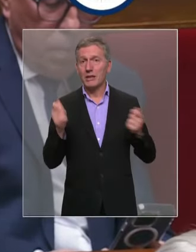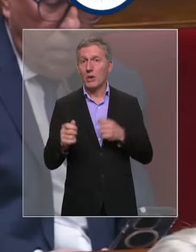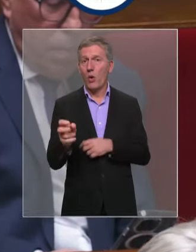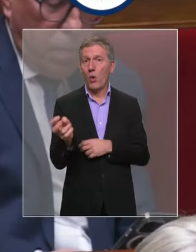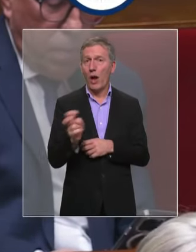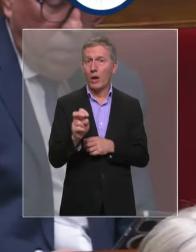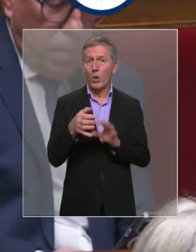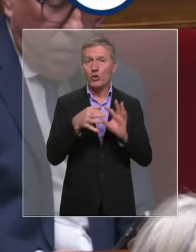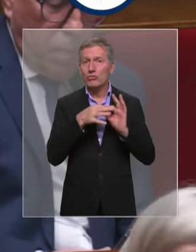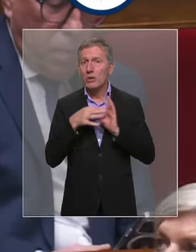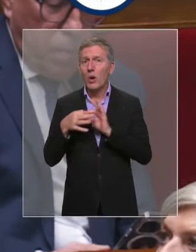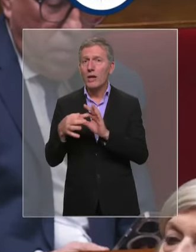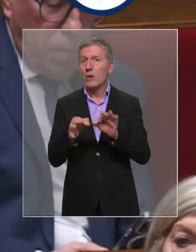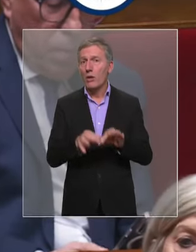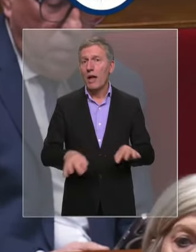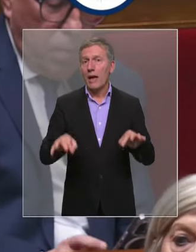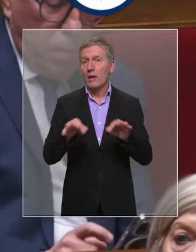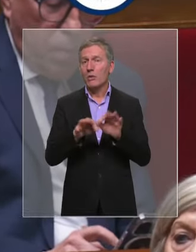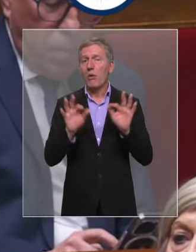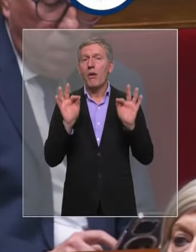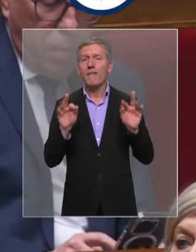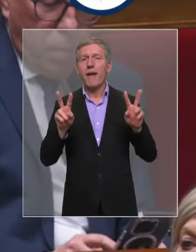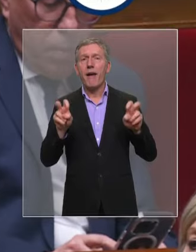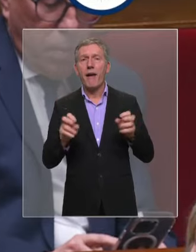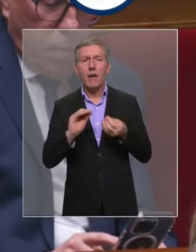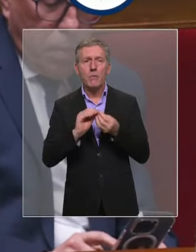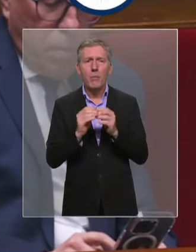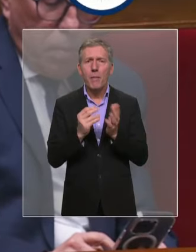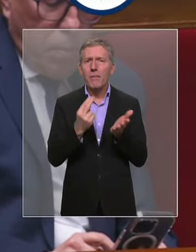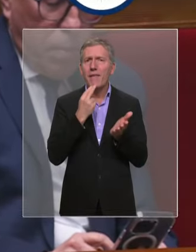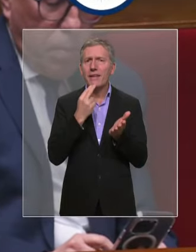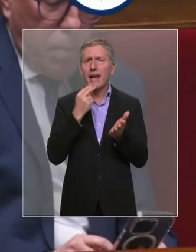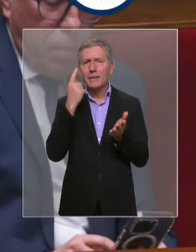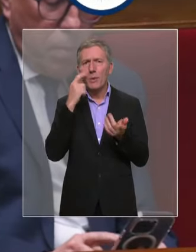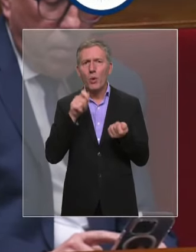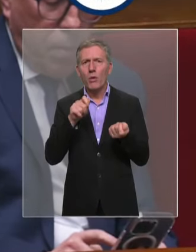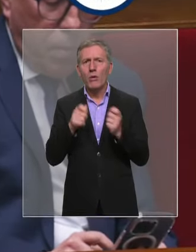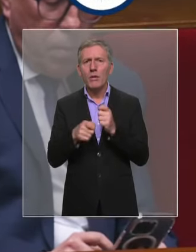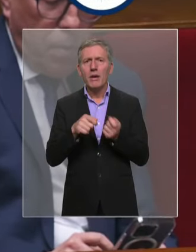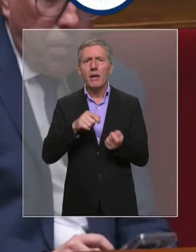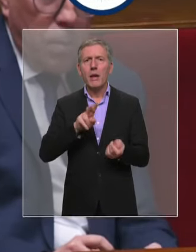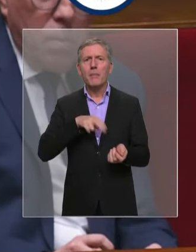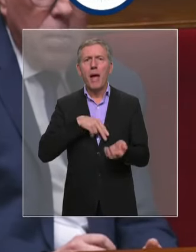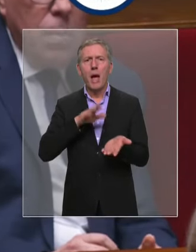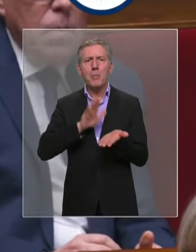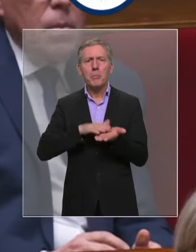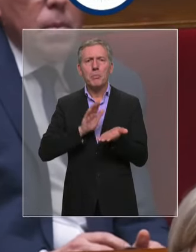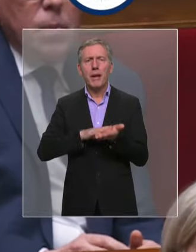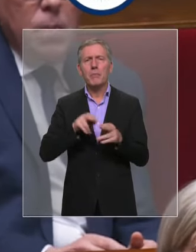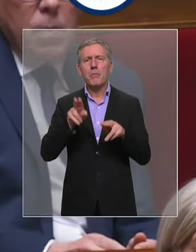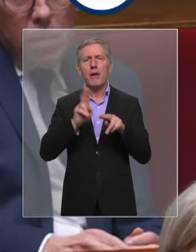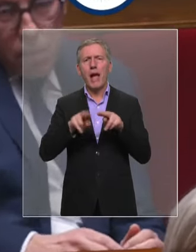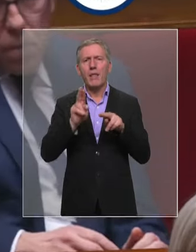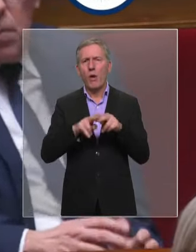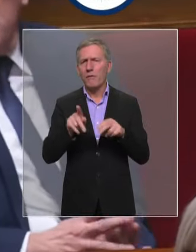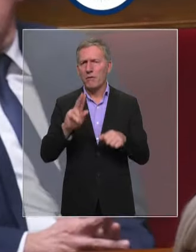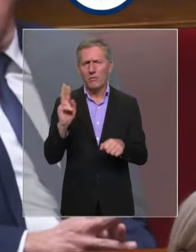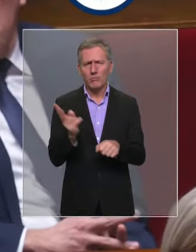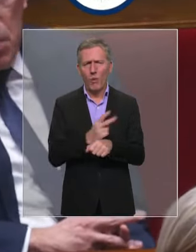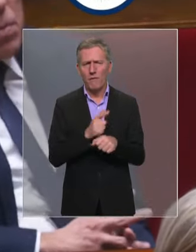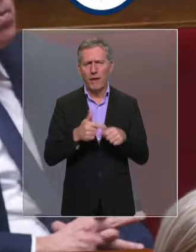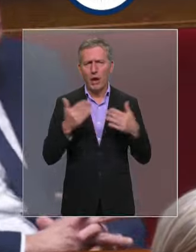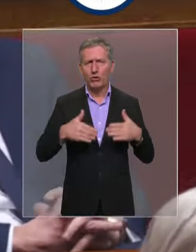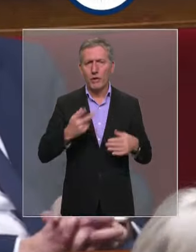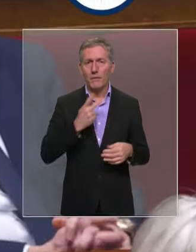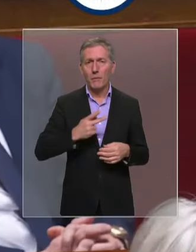cohésion des territoires et porte sur l'inefficacité de la réforme du dispositif de MaPrimeRénov'. Les mauvais chiffres s'empilent. Après